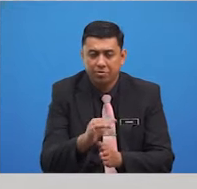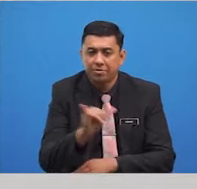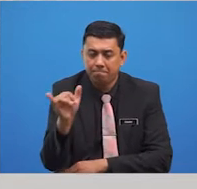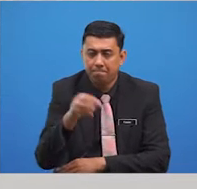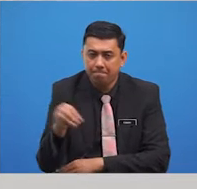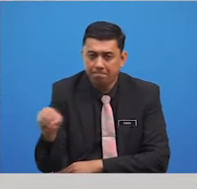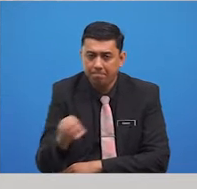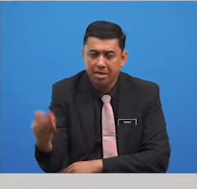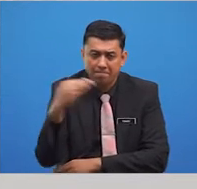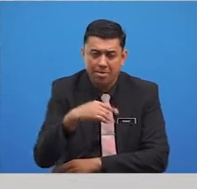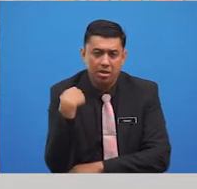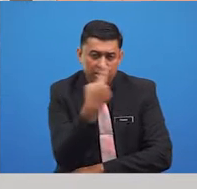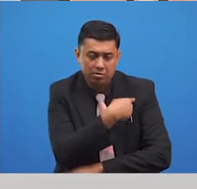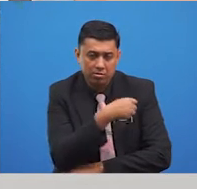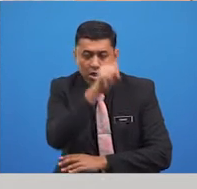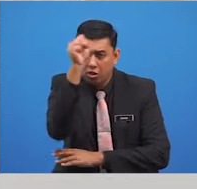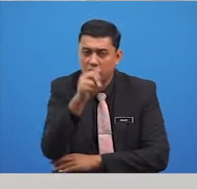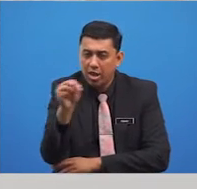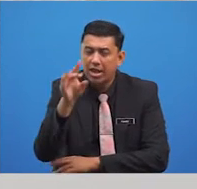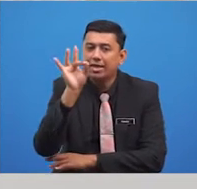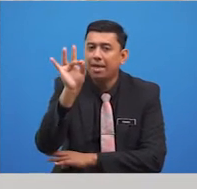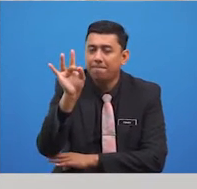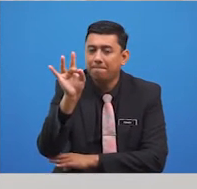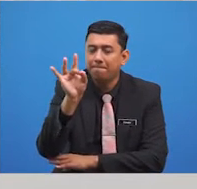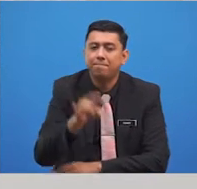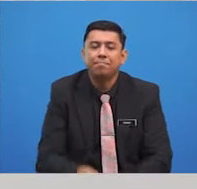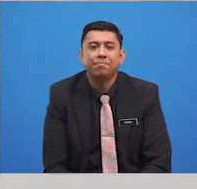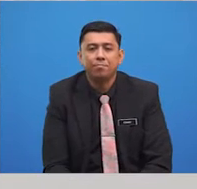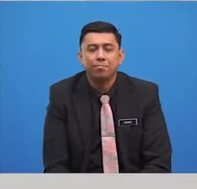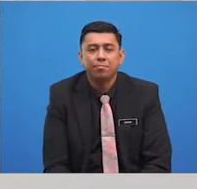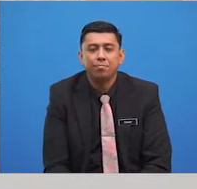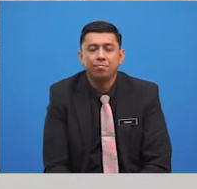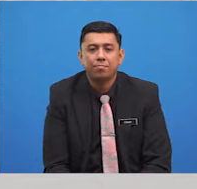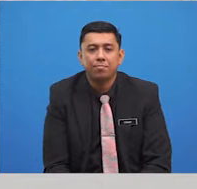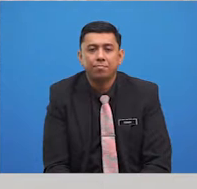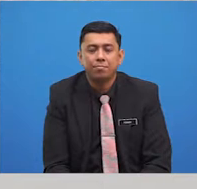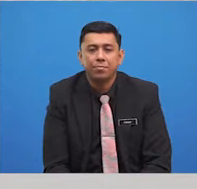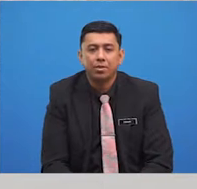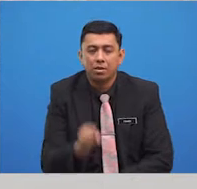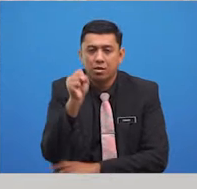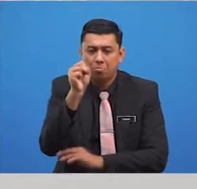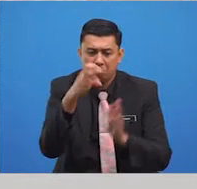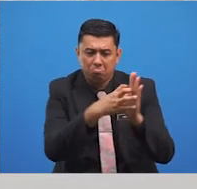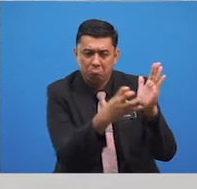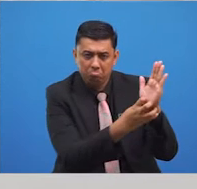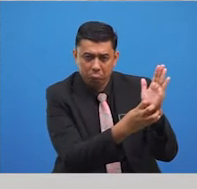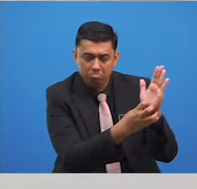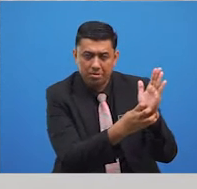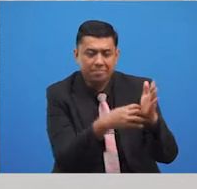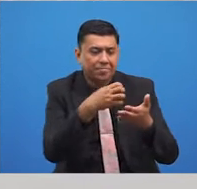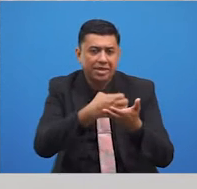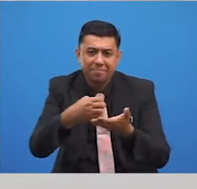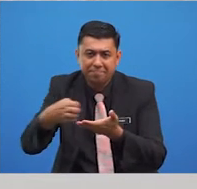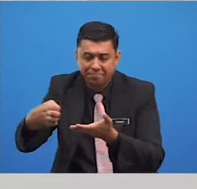Seterusnya murid-murid, mari kita lihat soalan ke-8. Soalan ini merupakan soalan struktur pada